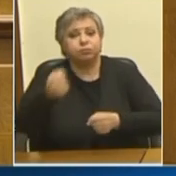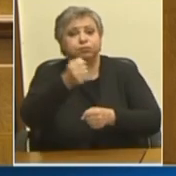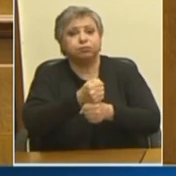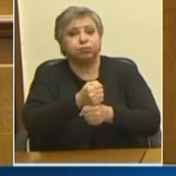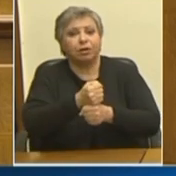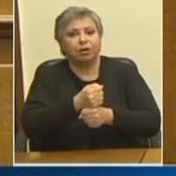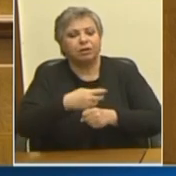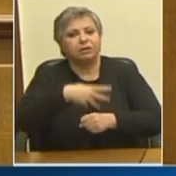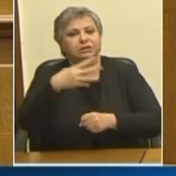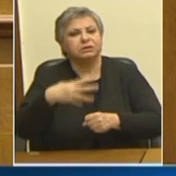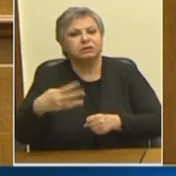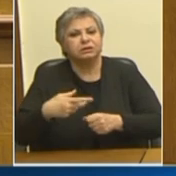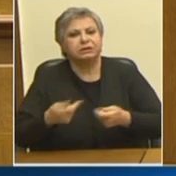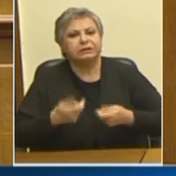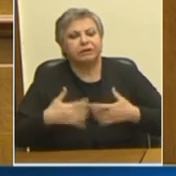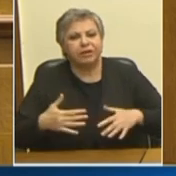Πώς?